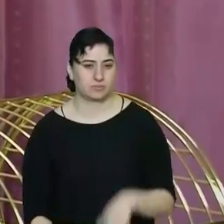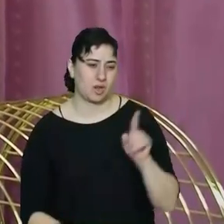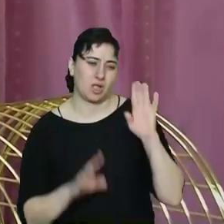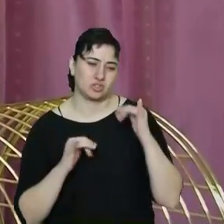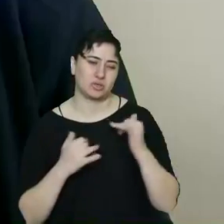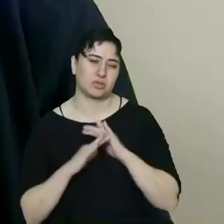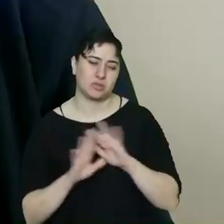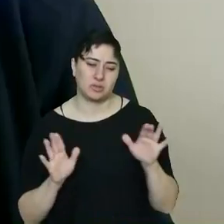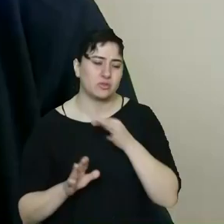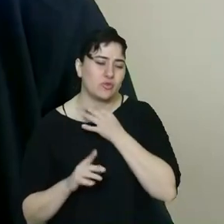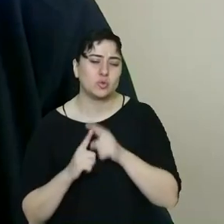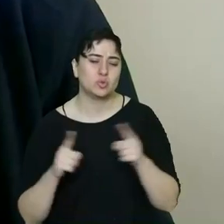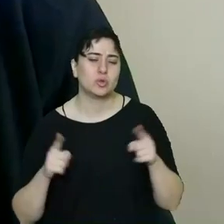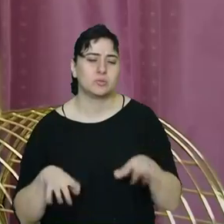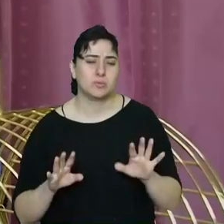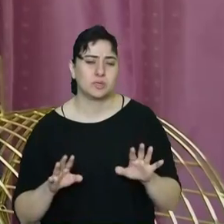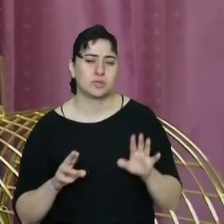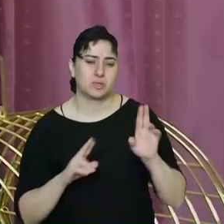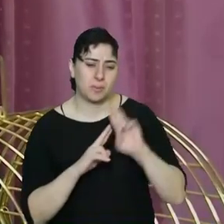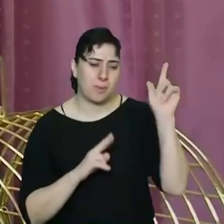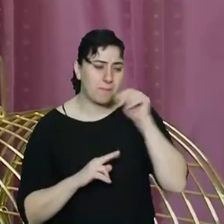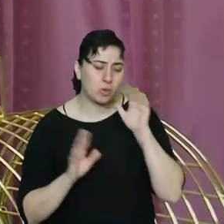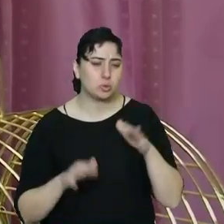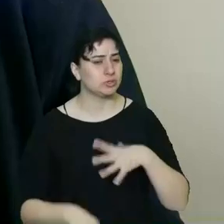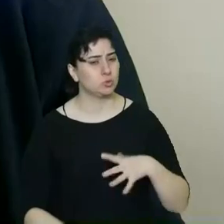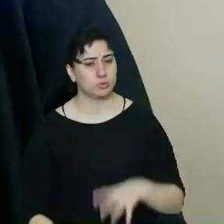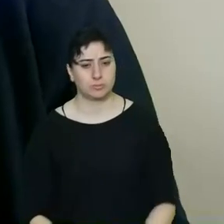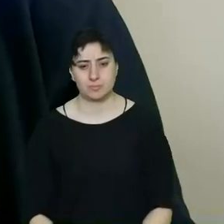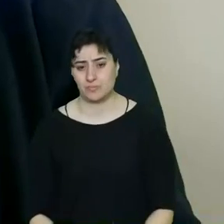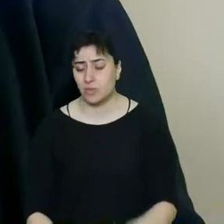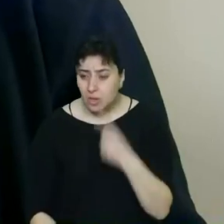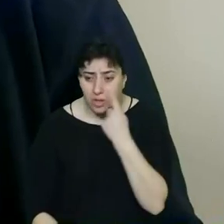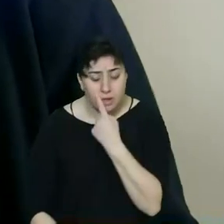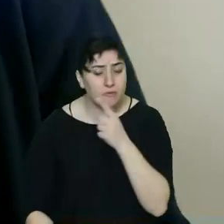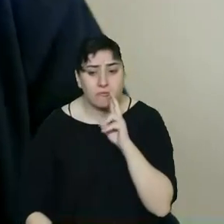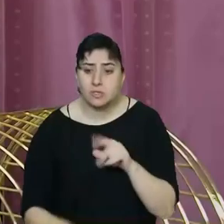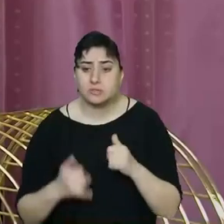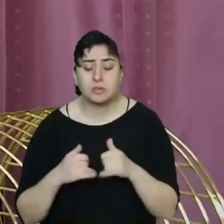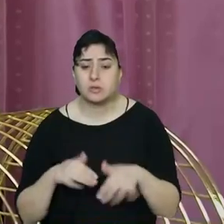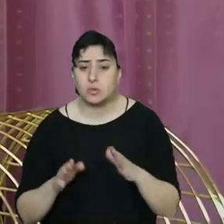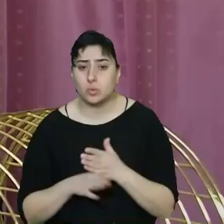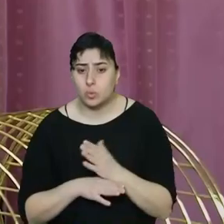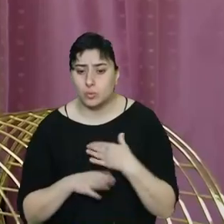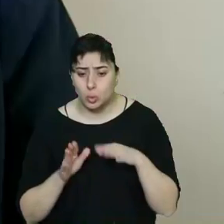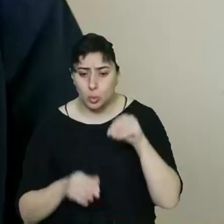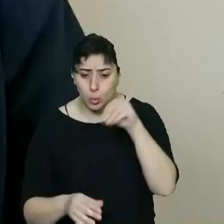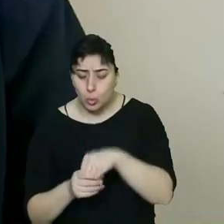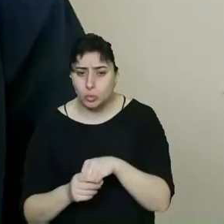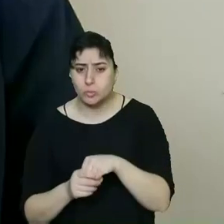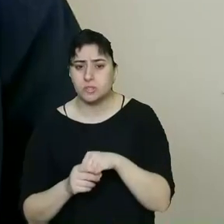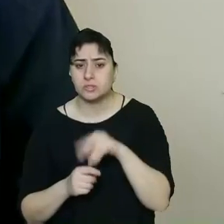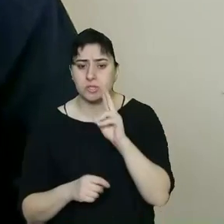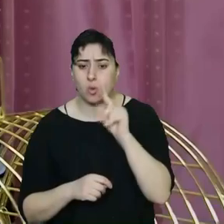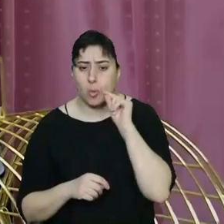eşek şakası yeter, uzatma hali ya. Kemal Bey kuşunu istiyor ya. İşte vallahi şaka maka değil. Ben kuşu buraya koyduydum. En son